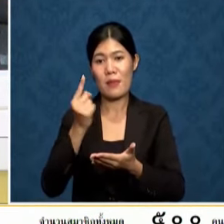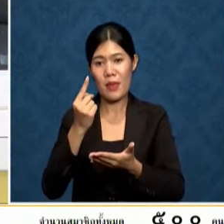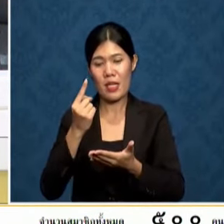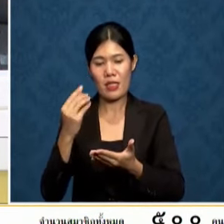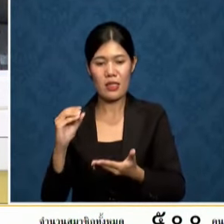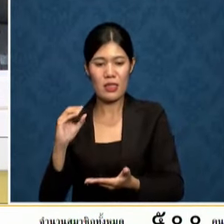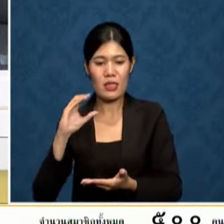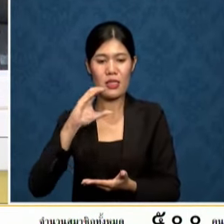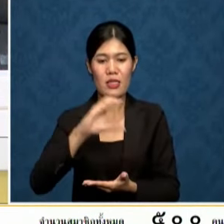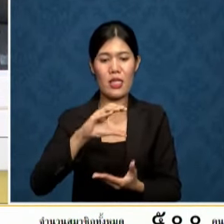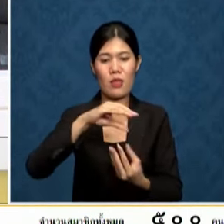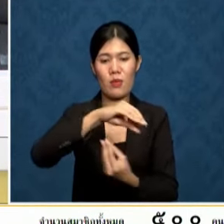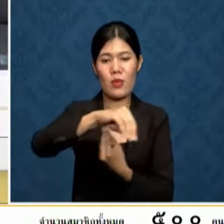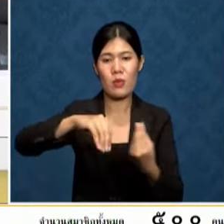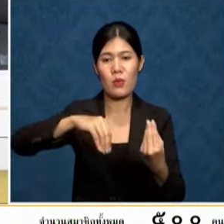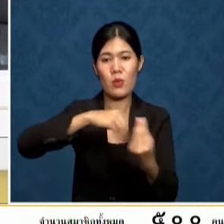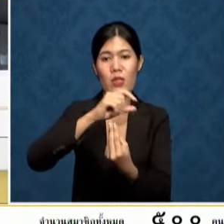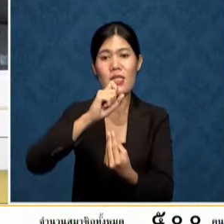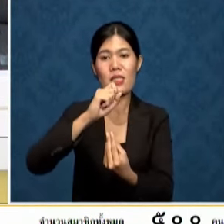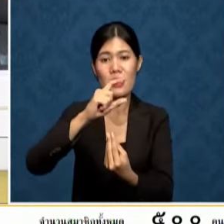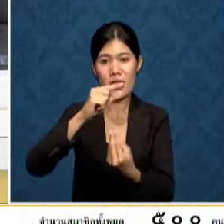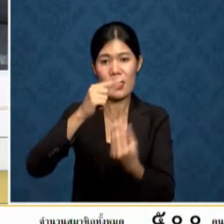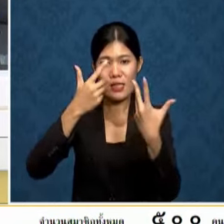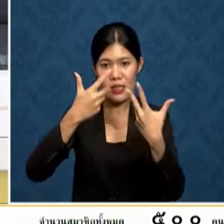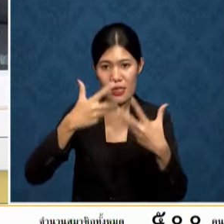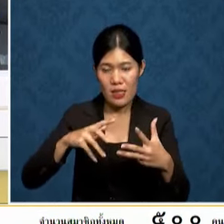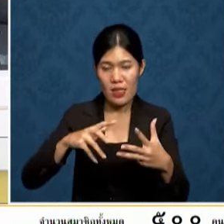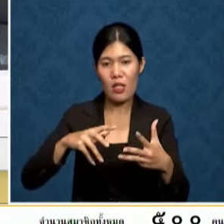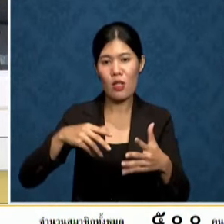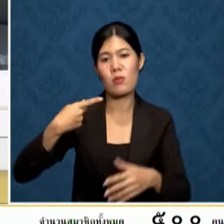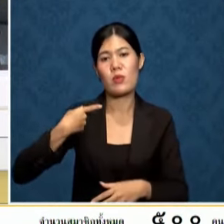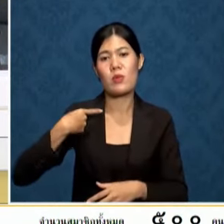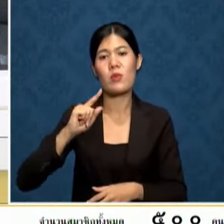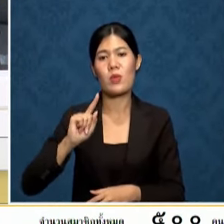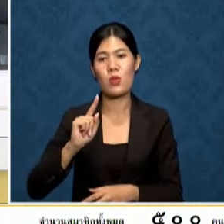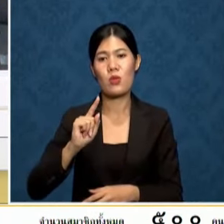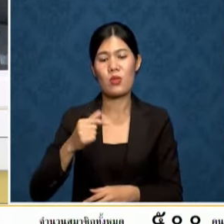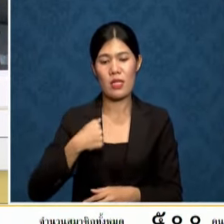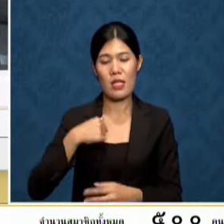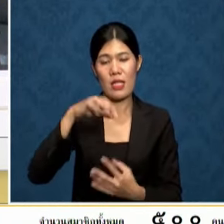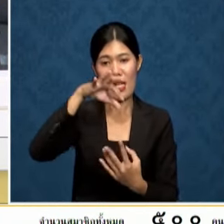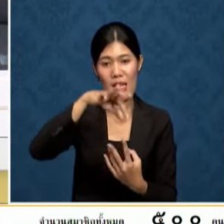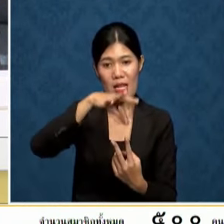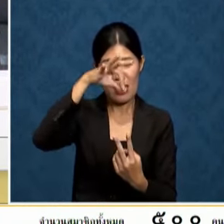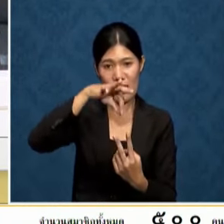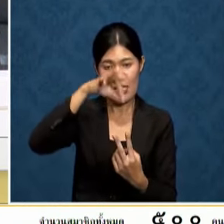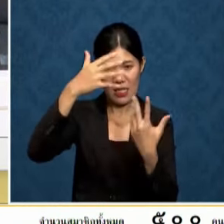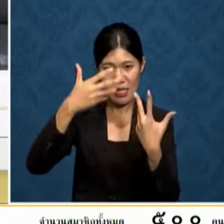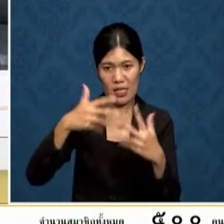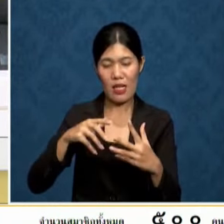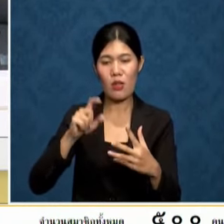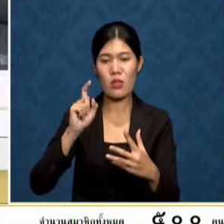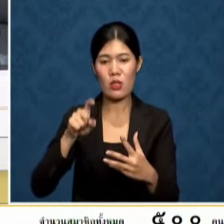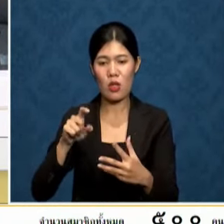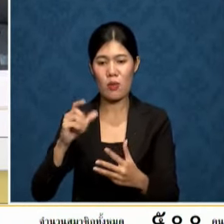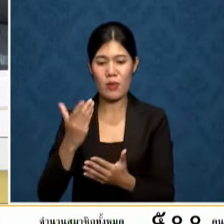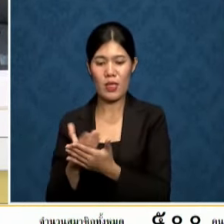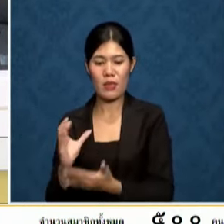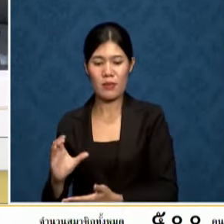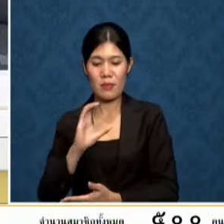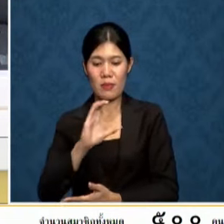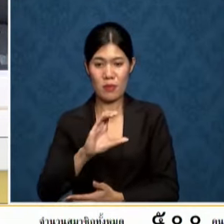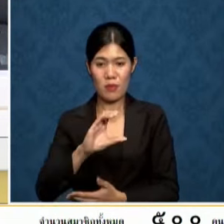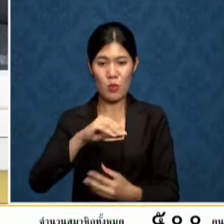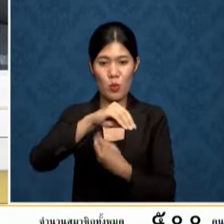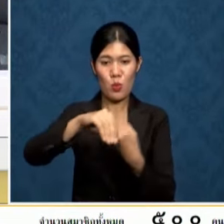ได้มีประสิทธิภาพประสิทธิผลมากที่สุดนี่คือกลไกที่เราเลือกและเป็นกลไกที่จะสามารถยืนยันได้ว่าเม็ดเงินทุก